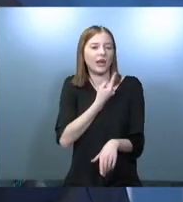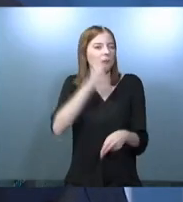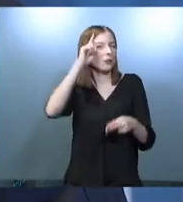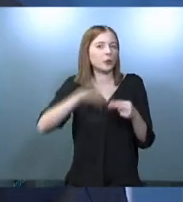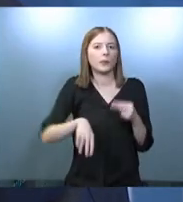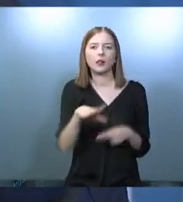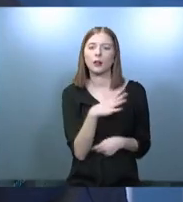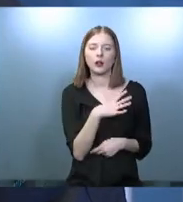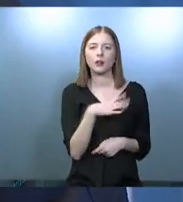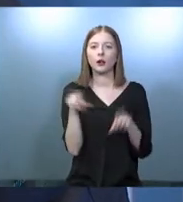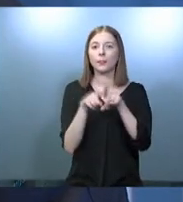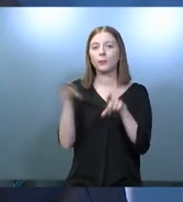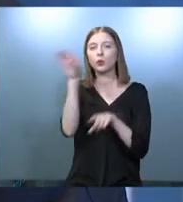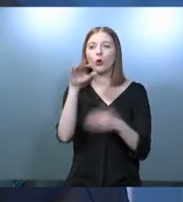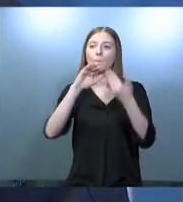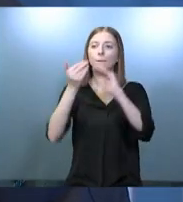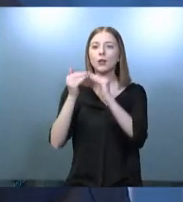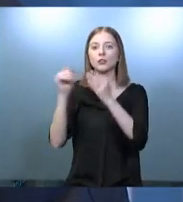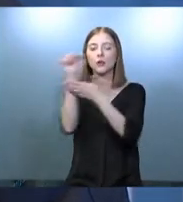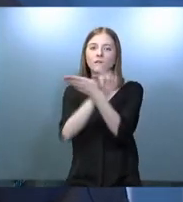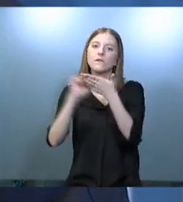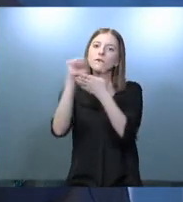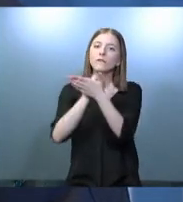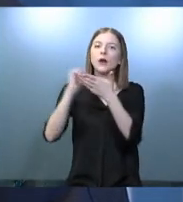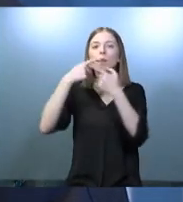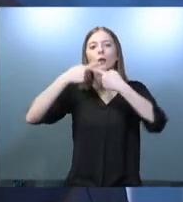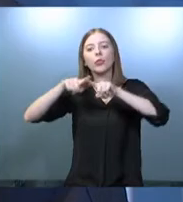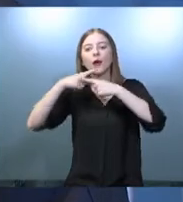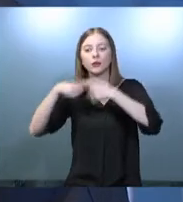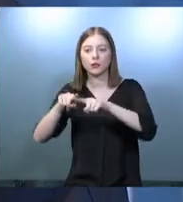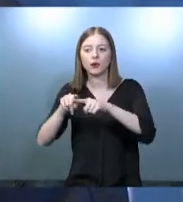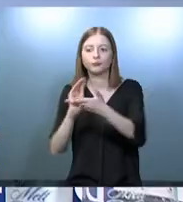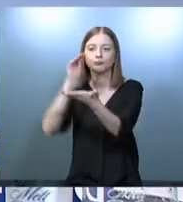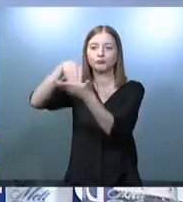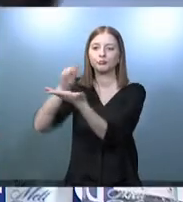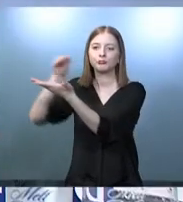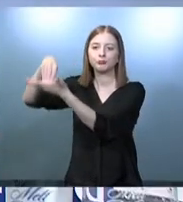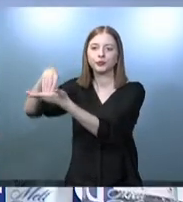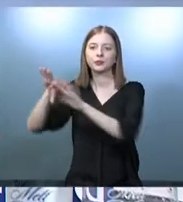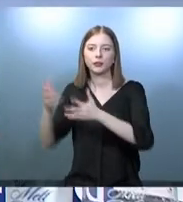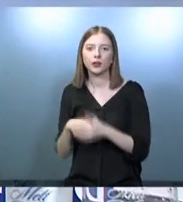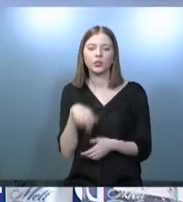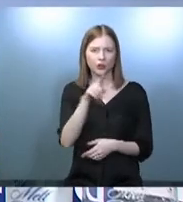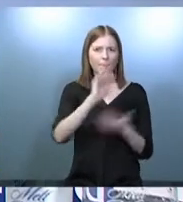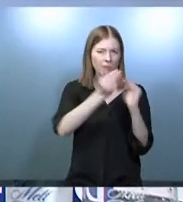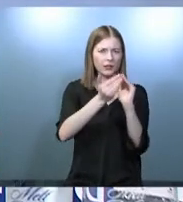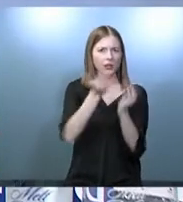miesto valymo įrenginiai, kurie reikia... Dabar ne tik miesto, turbūt ir viso rajono.